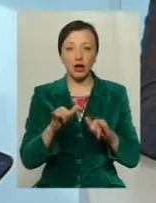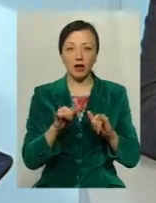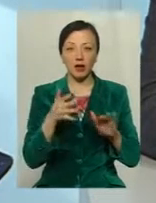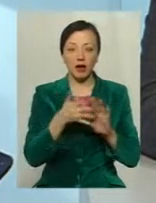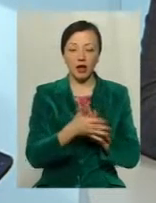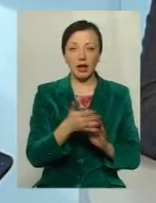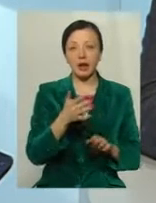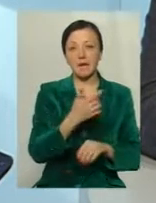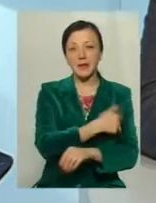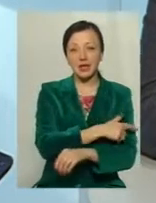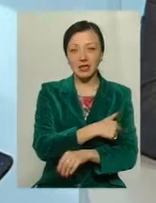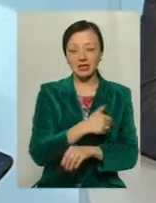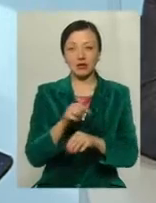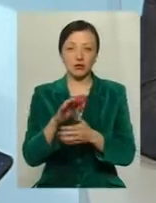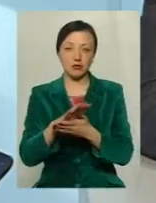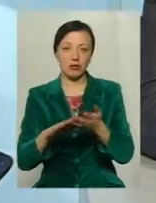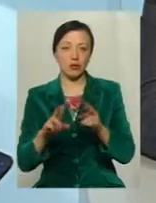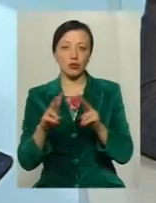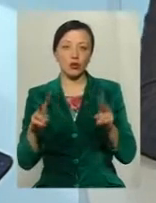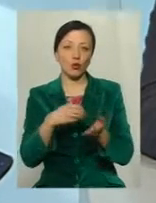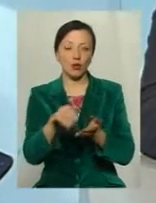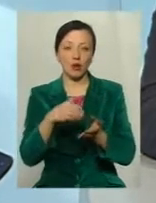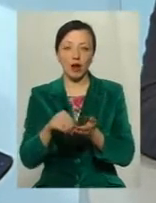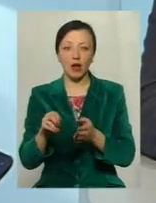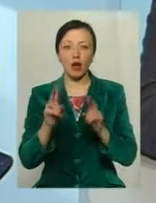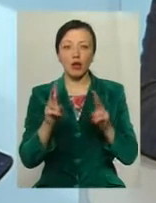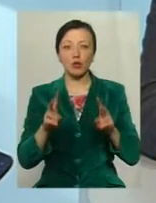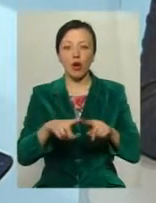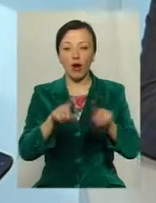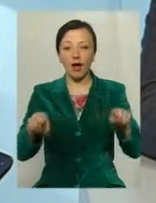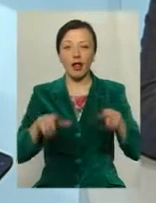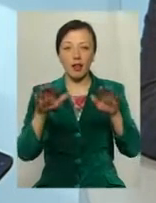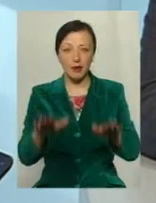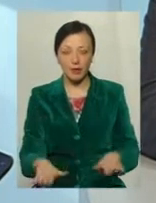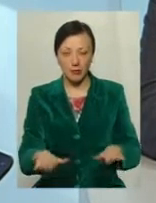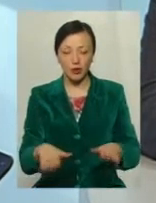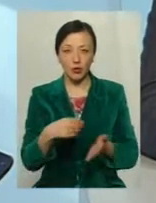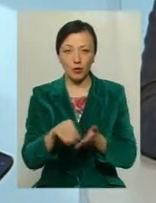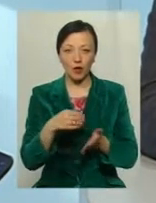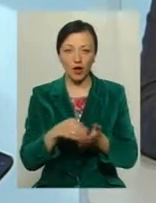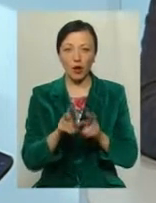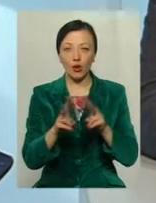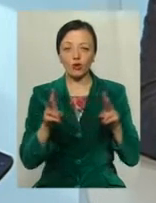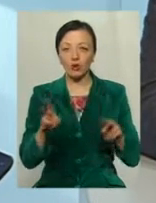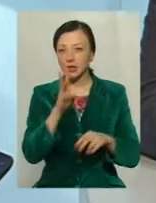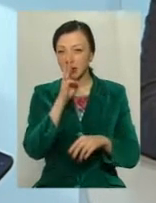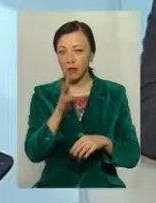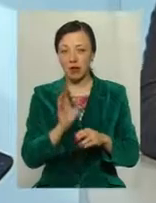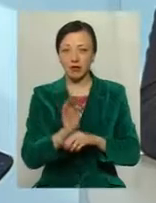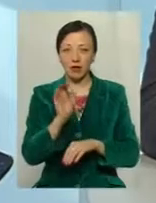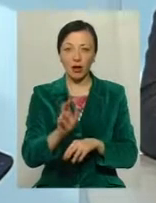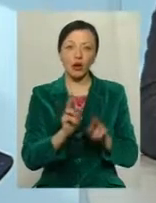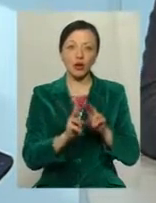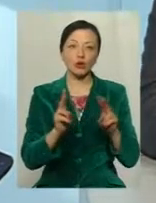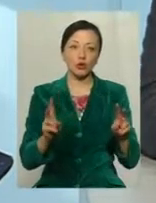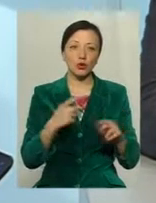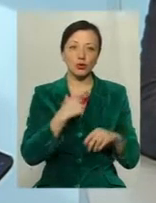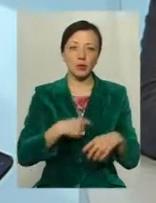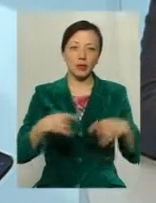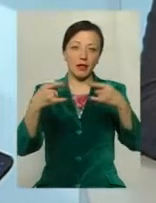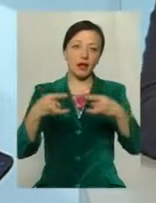питанням, підготовити якісні документи. Чому проблема, знову я вернуся, якщо по виконанню бюджету, чому так багато залишилось? А тому що уряд не